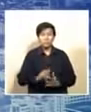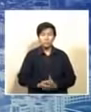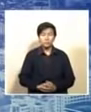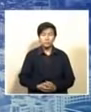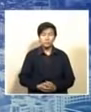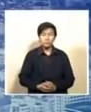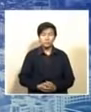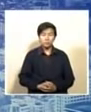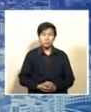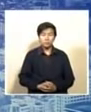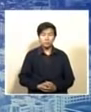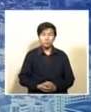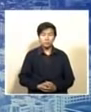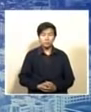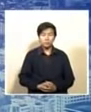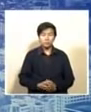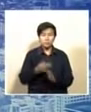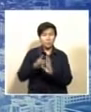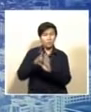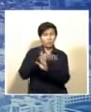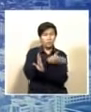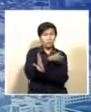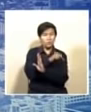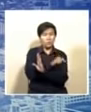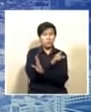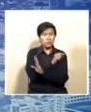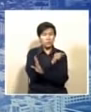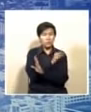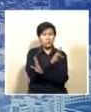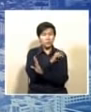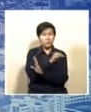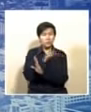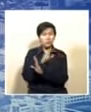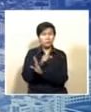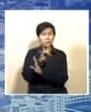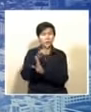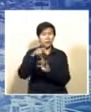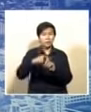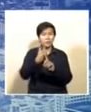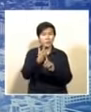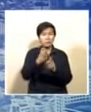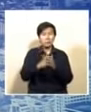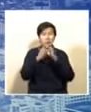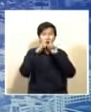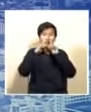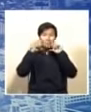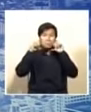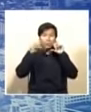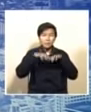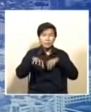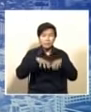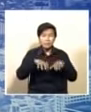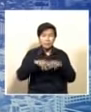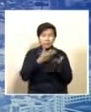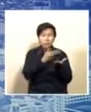าณ10ล้านกว่าๆแล้วก็มีโรงพยาบาลสังกัดนอกสาธารณสุขเช่นโรงพยาบา